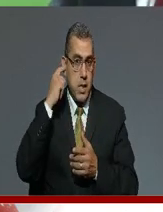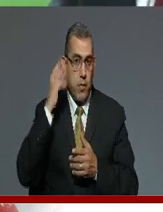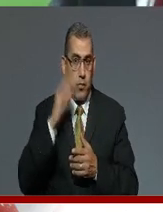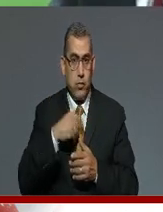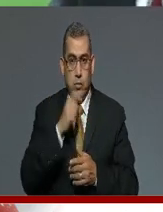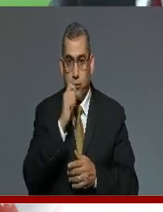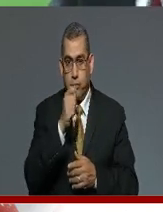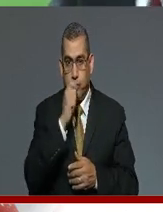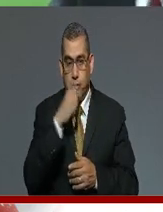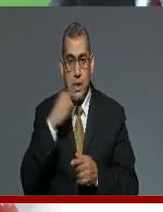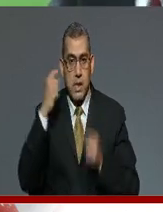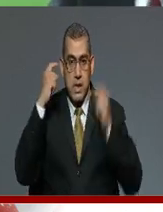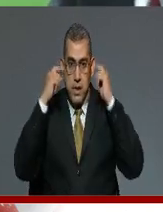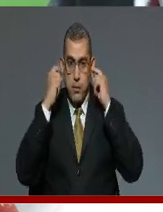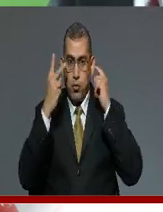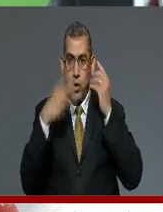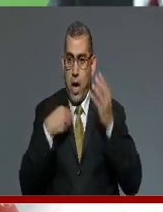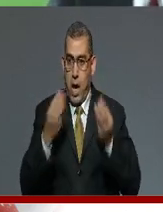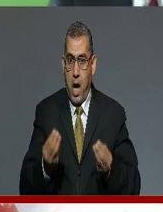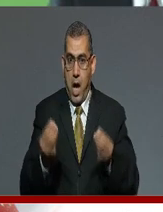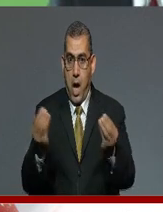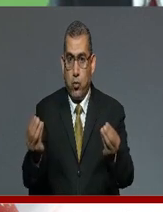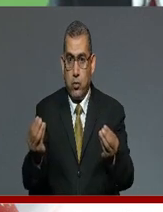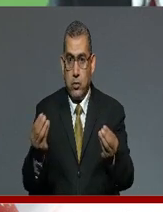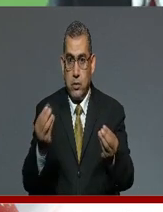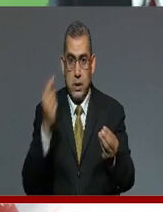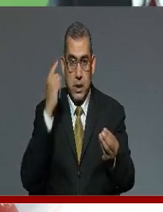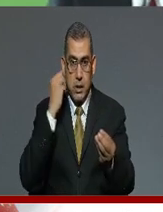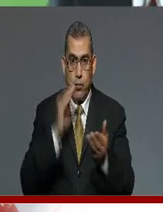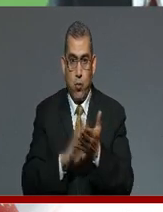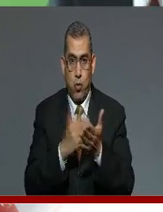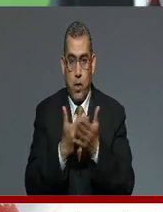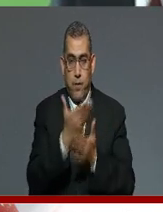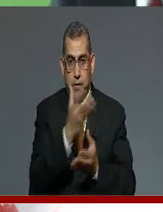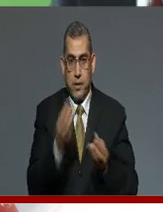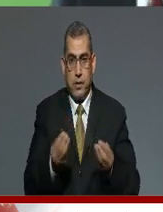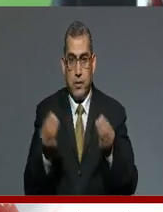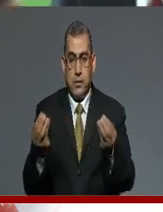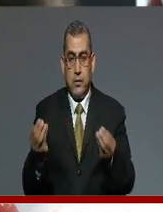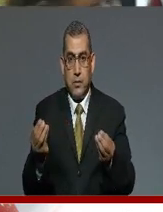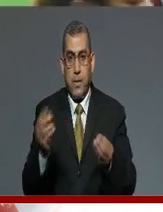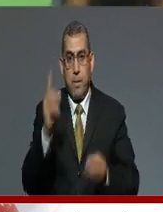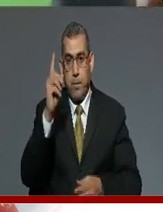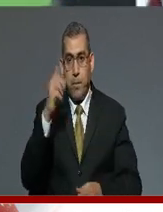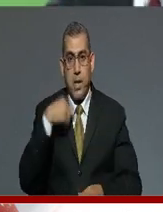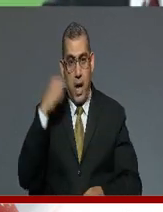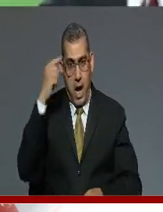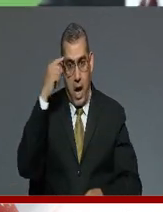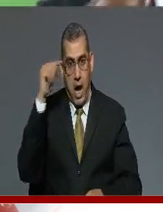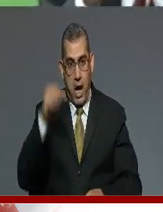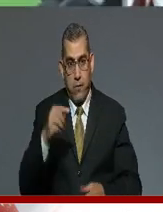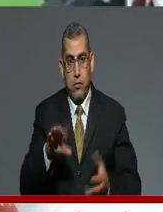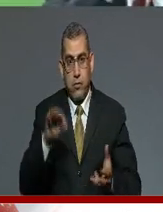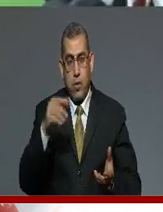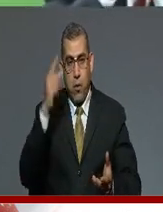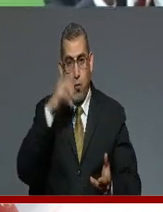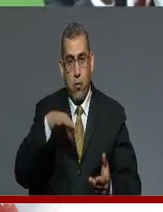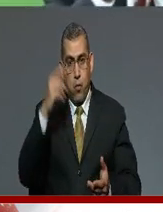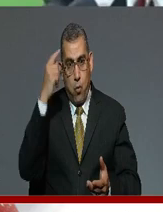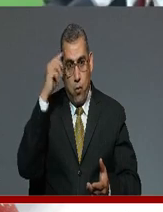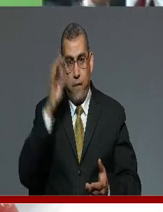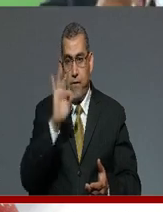سماعتين هنا اذا احتاجهم احد ولكنني اعرف ان معظمهم يعرفون اللغه